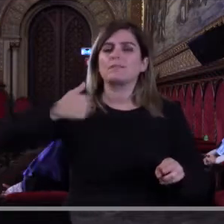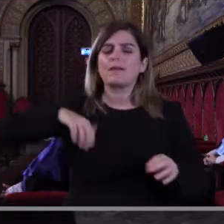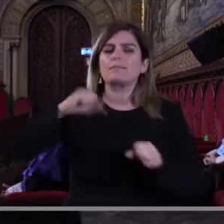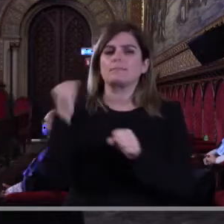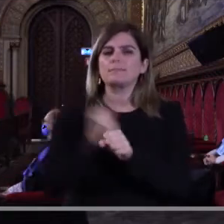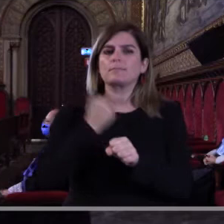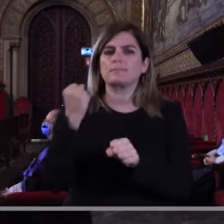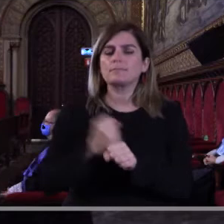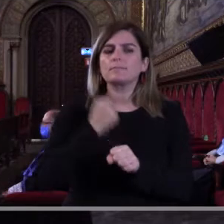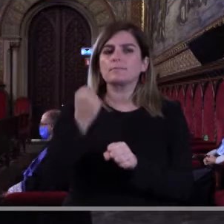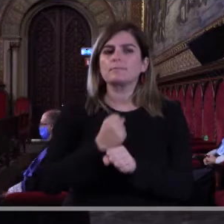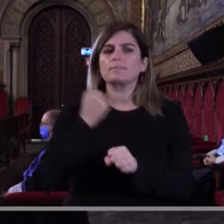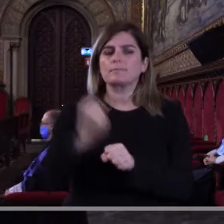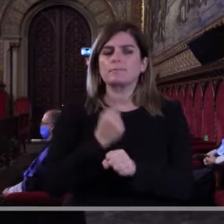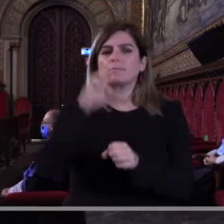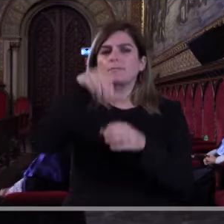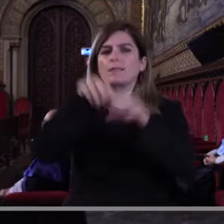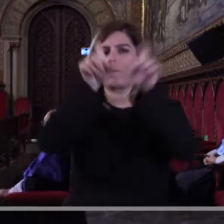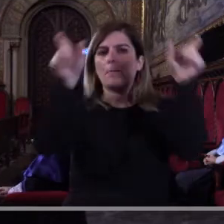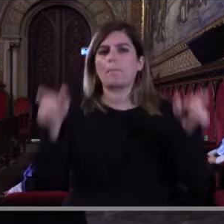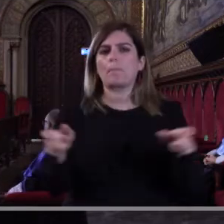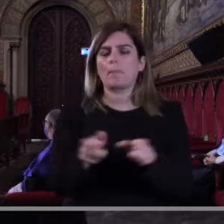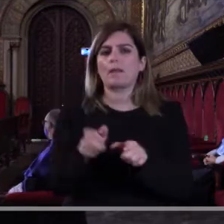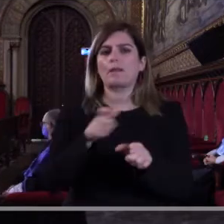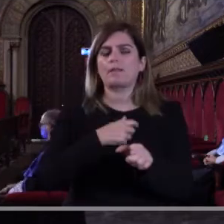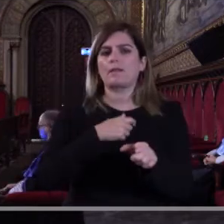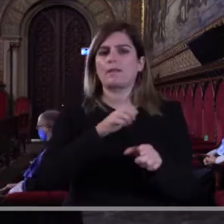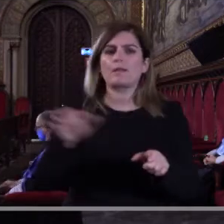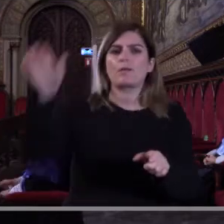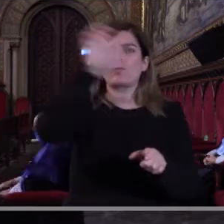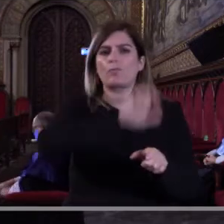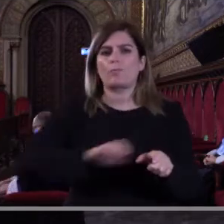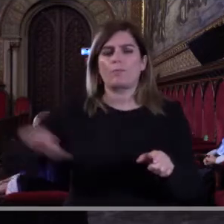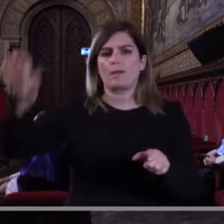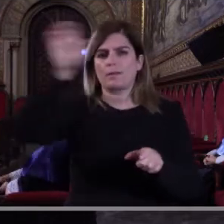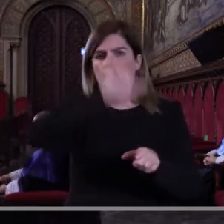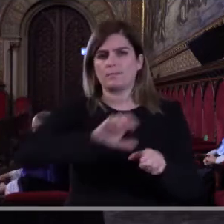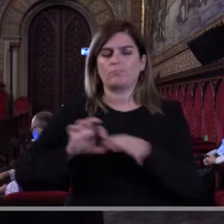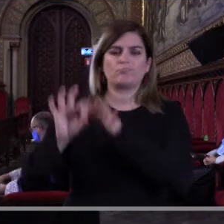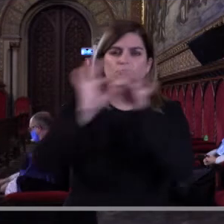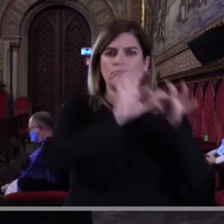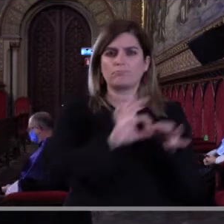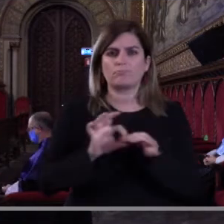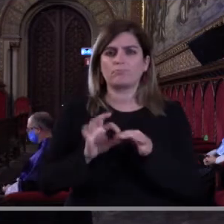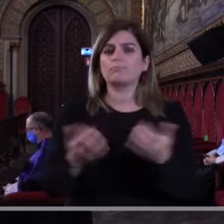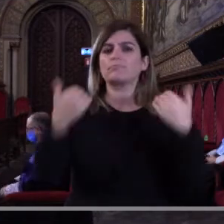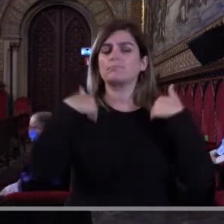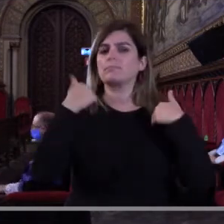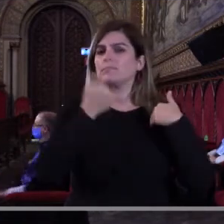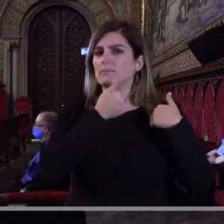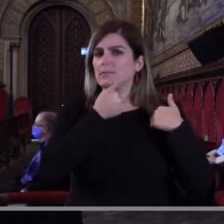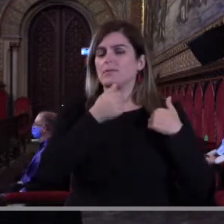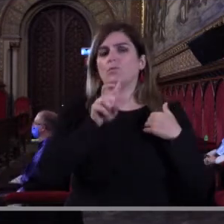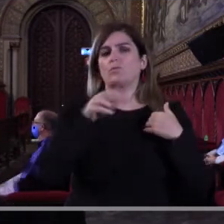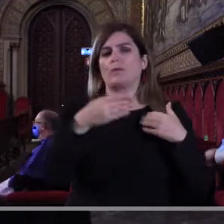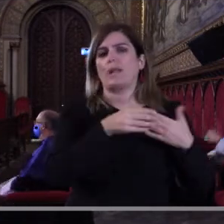tasca duta a terme en el marc de l'Aliança Charm European University, liderada i coordinada per la Universitat